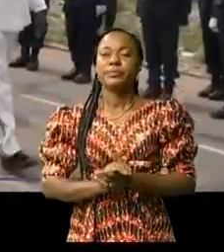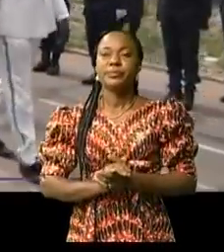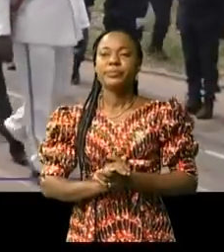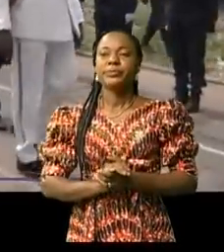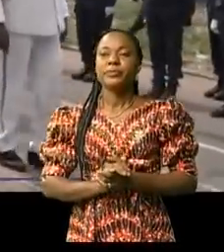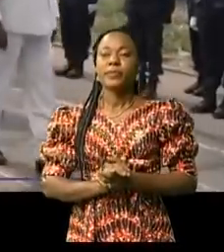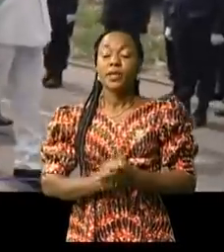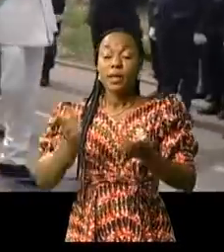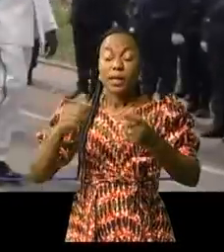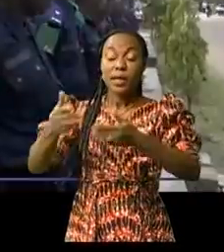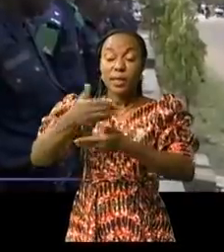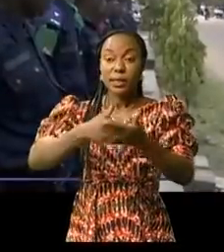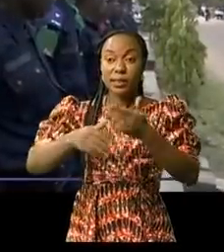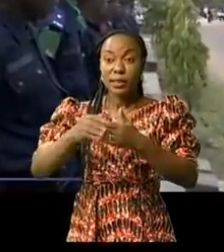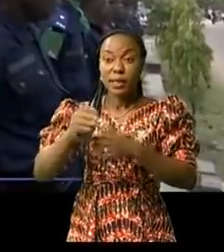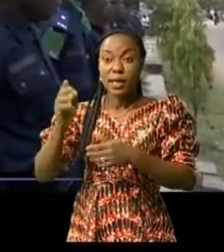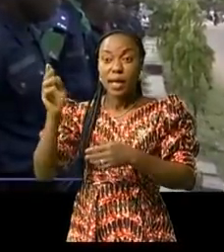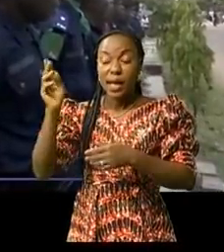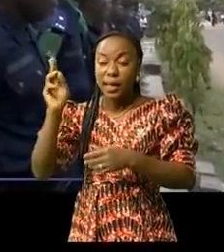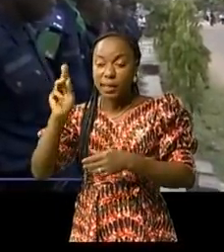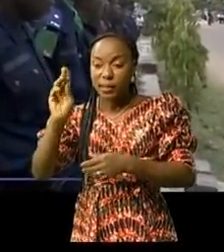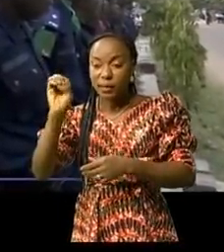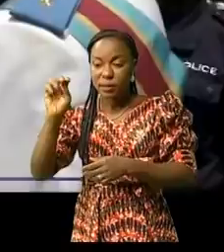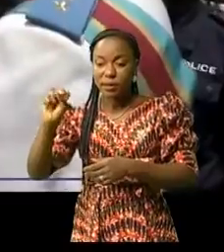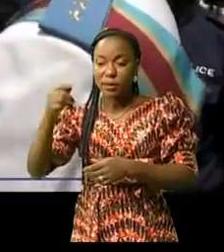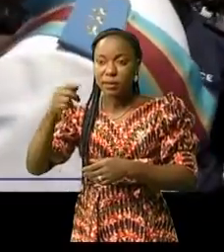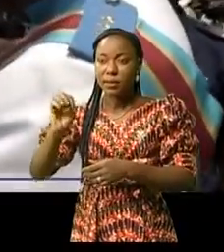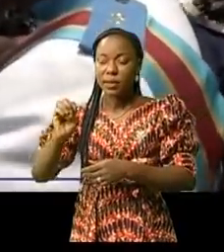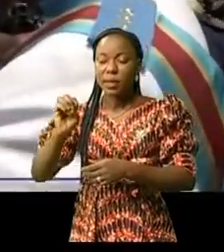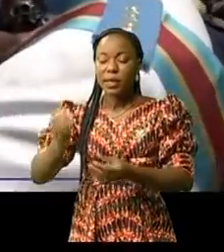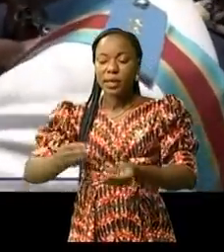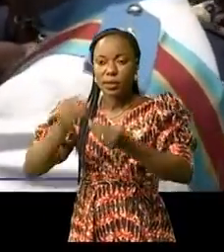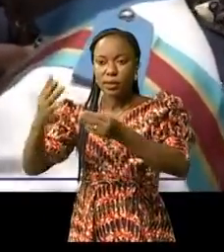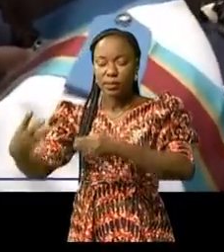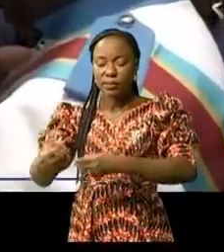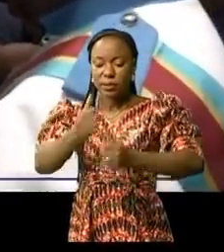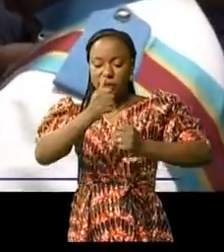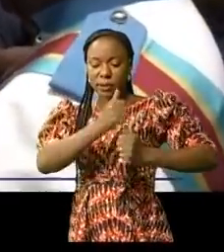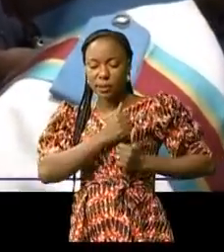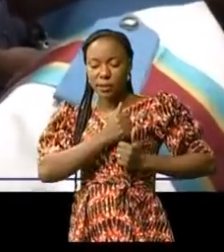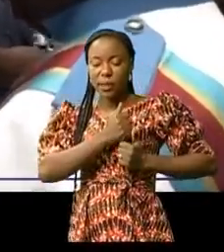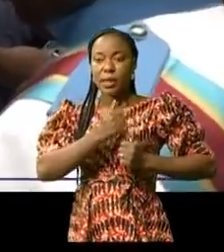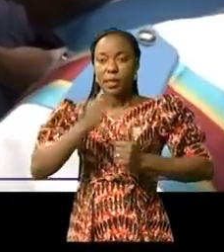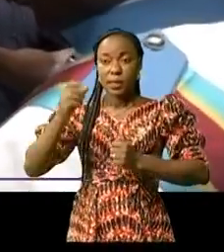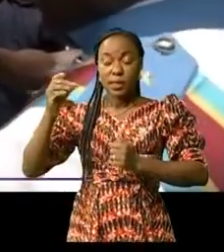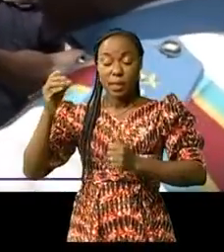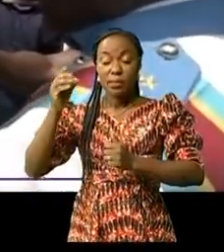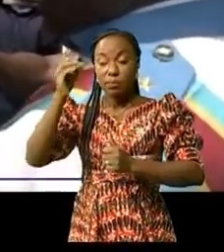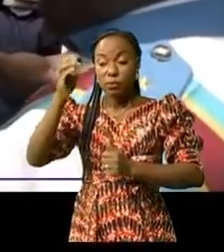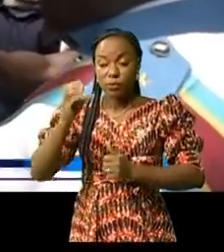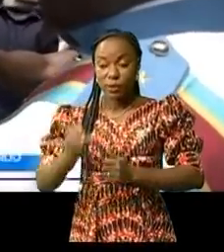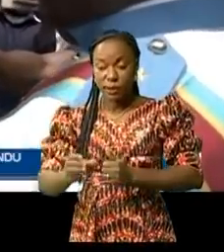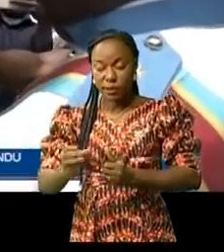des retours a qu'un gain jean marie petit petty a vite fait de prises dès la prise en main des reconnaissances dégradé éléments de la prestation de comolas peine ses